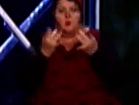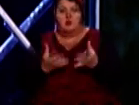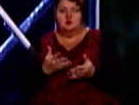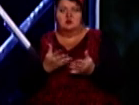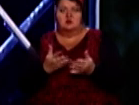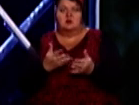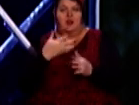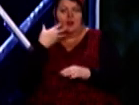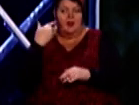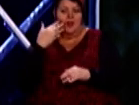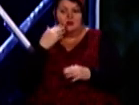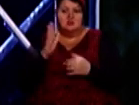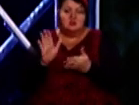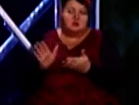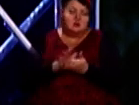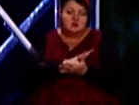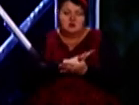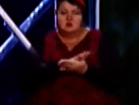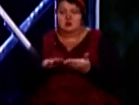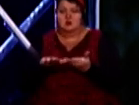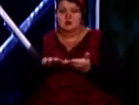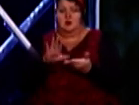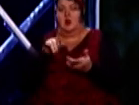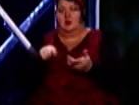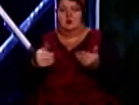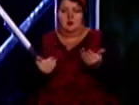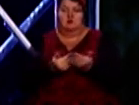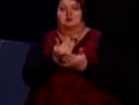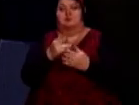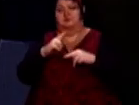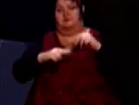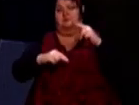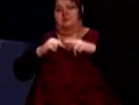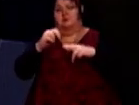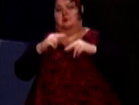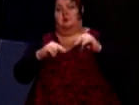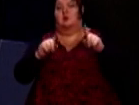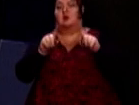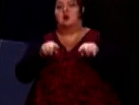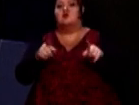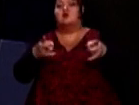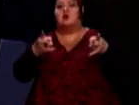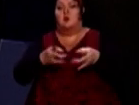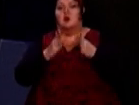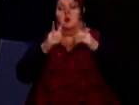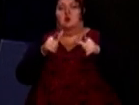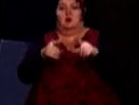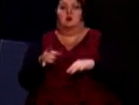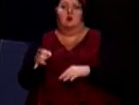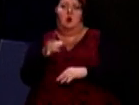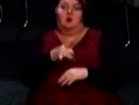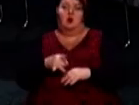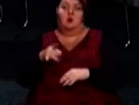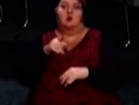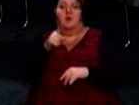легше демонтувати до фундамента і там побудувати те, що буде необхідне саме для цього мікрорайону.